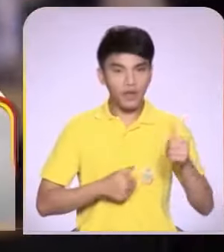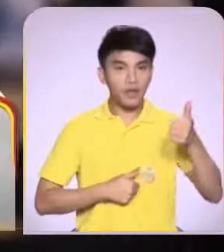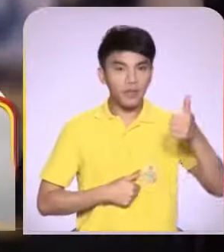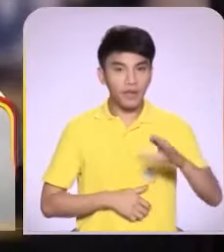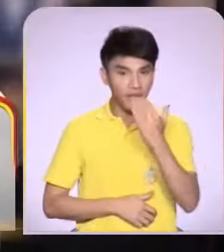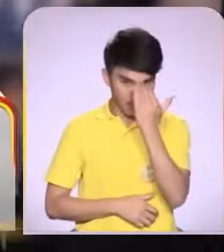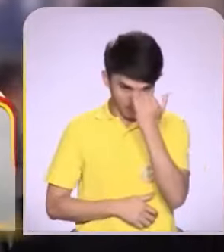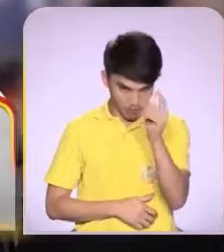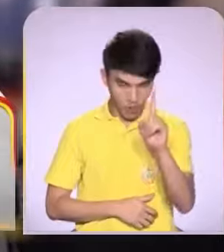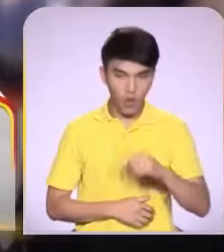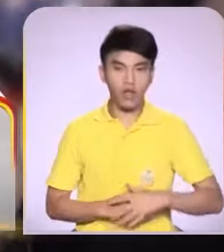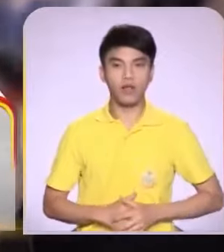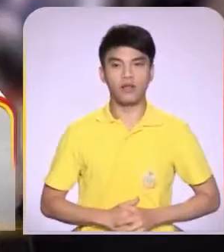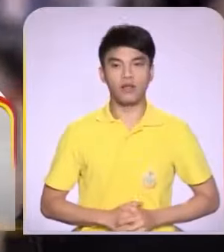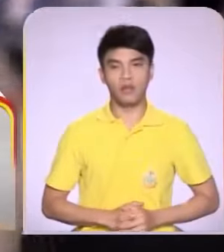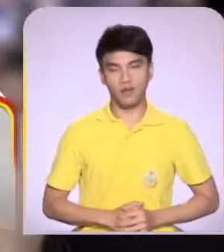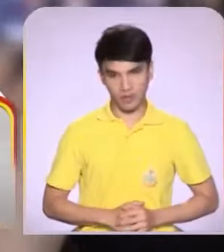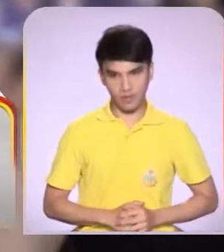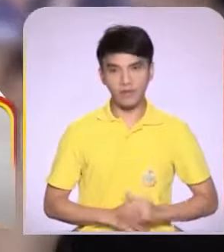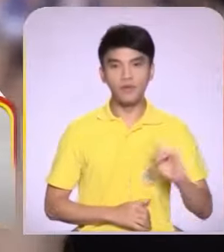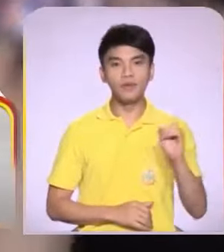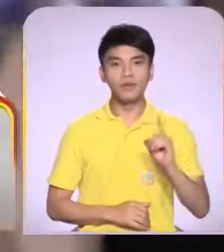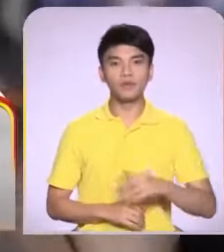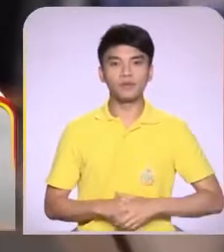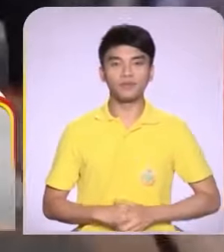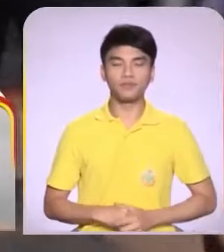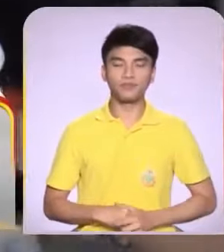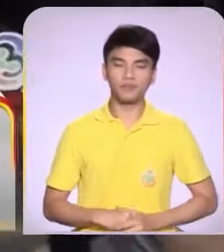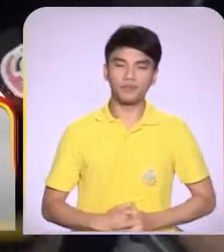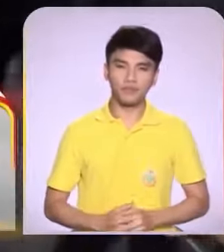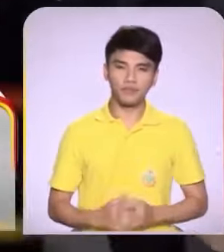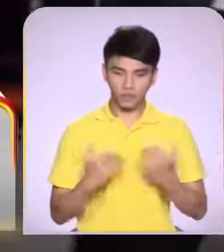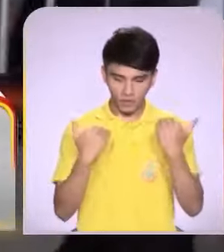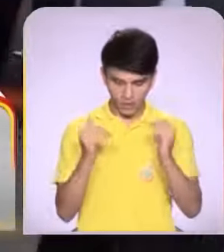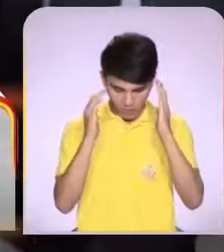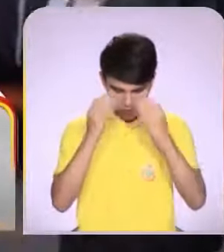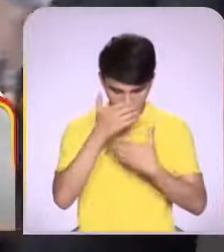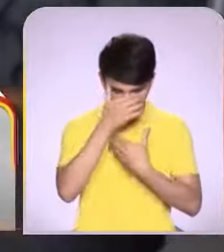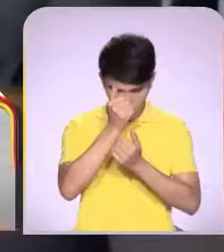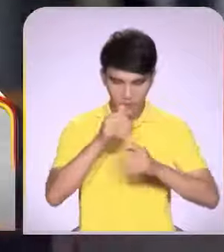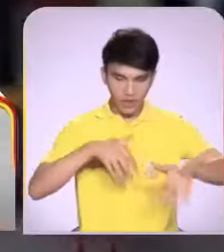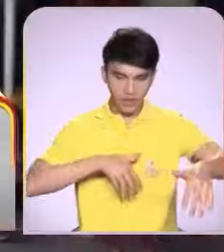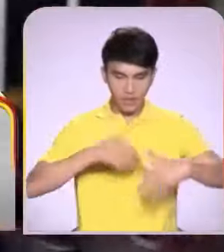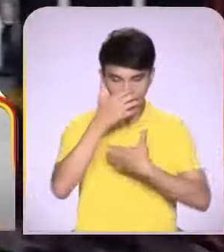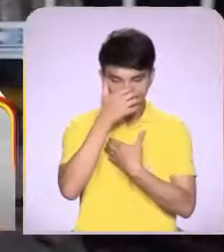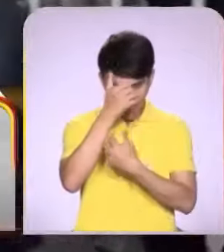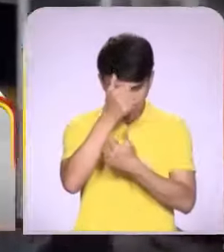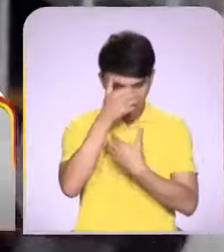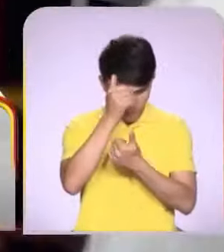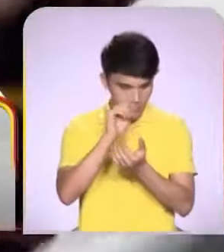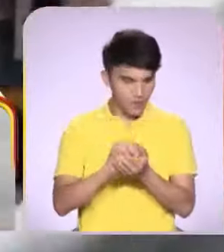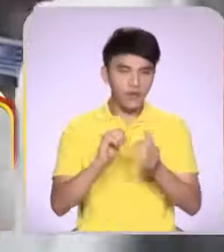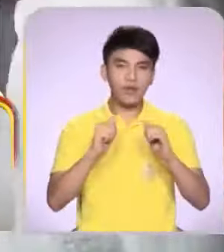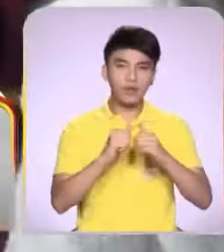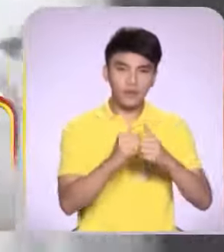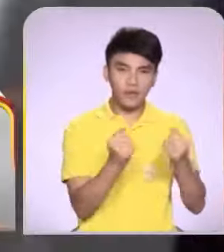ปล่อยตัวชั่วคราวต้องเรียนท่านผู้ชมตรงไปตรงมาครับคดีนี้เป็นคดีที่สนใจของประชาชนและสื่อมวลชนแล้วก็มีผลก